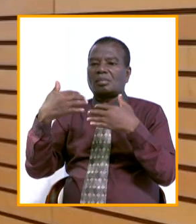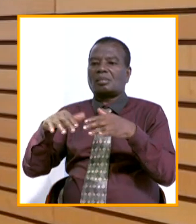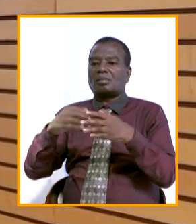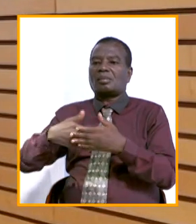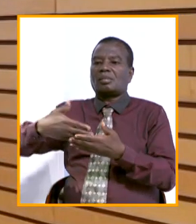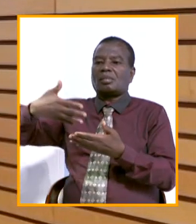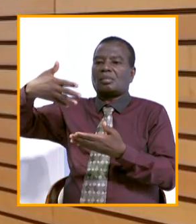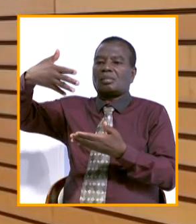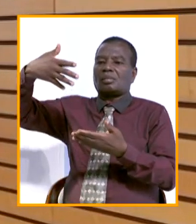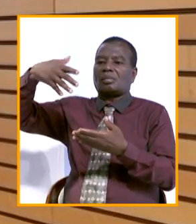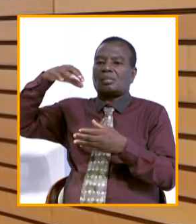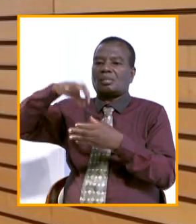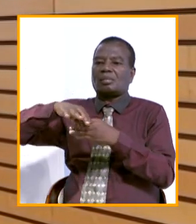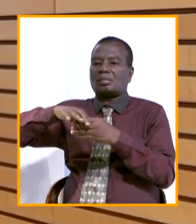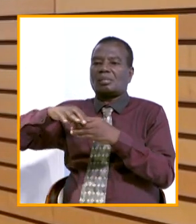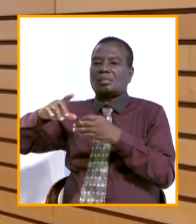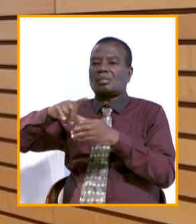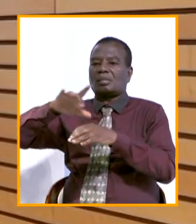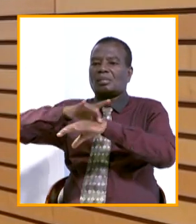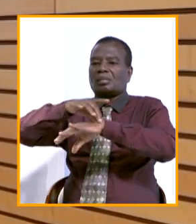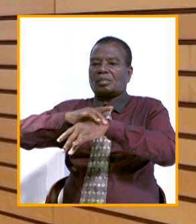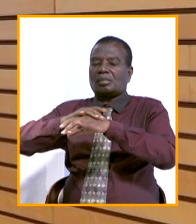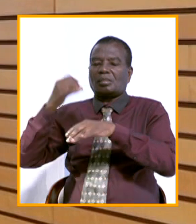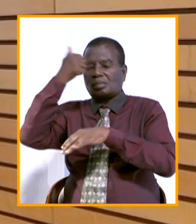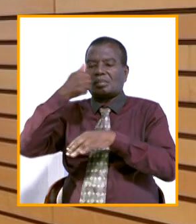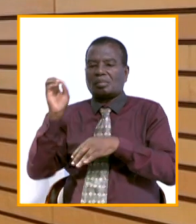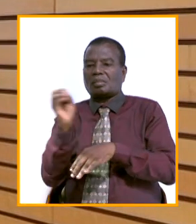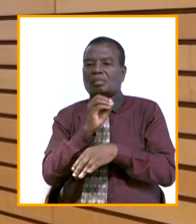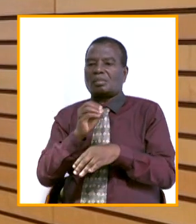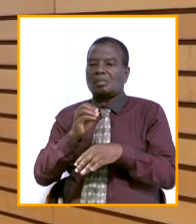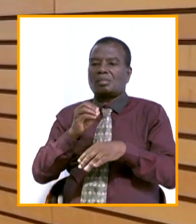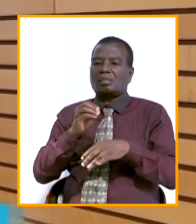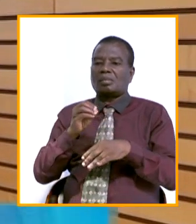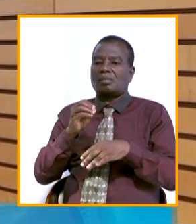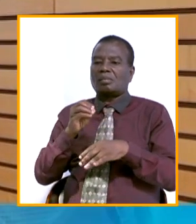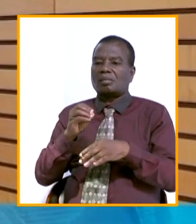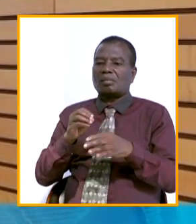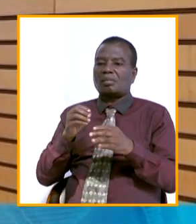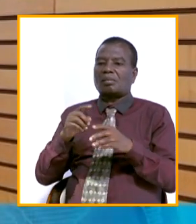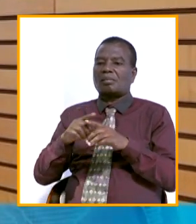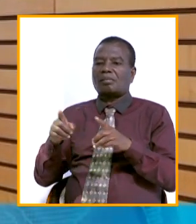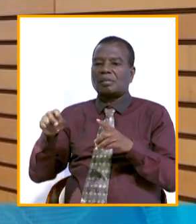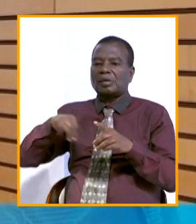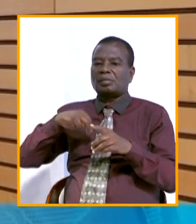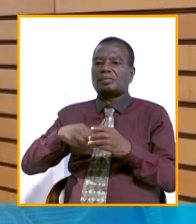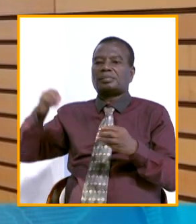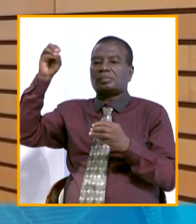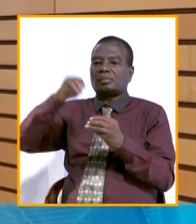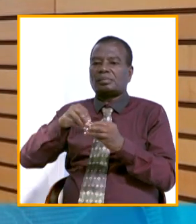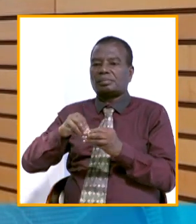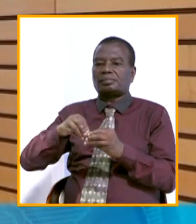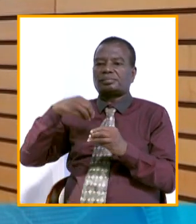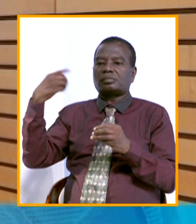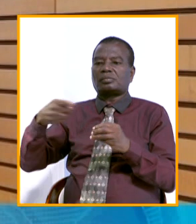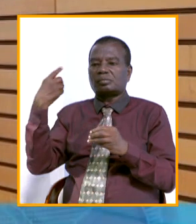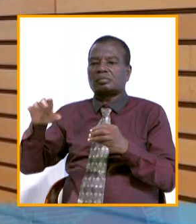la croissance dans l'espace géographique de l'Afrique occidentale, mais je dirais même au-delà, que par conséquent, nous allons renforcer davantage